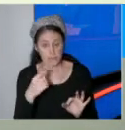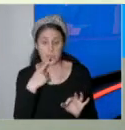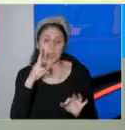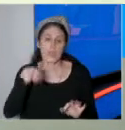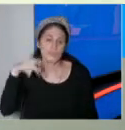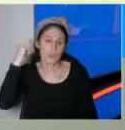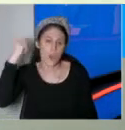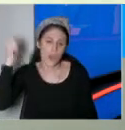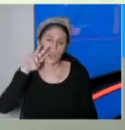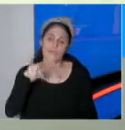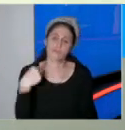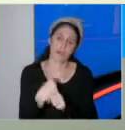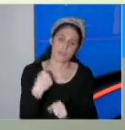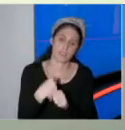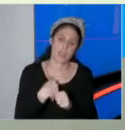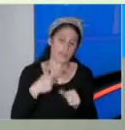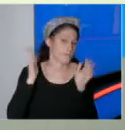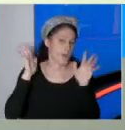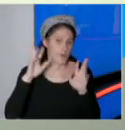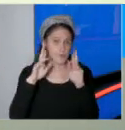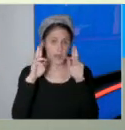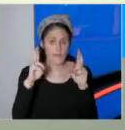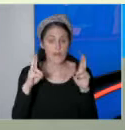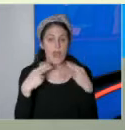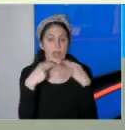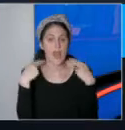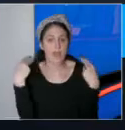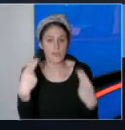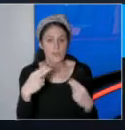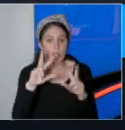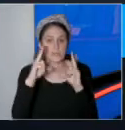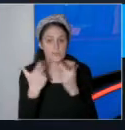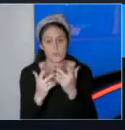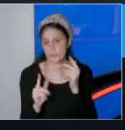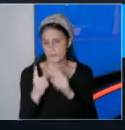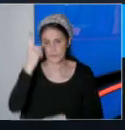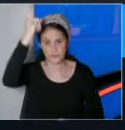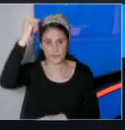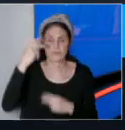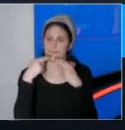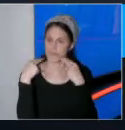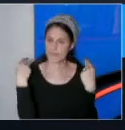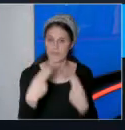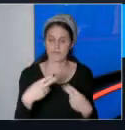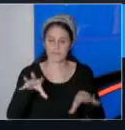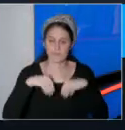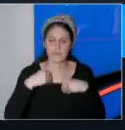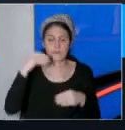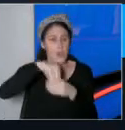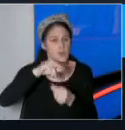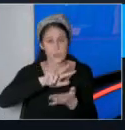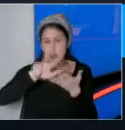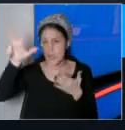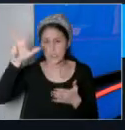בבקשה. אני מאוד מאוד מקווה שההיענות של הציבור תהיה גבוהה, ואז אנחנו יכולים באמת תוך 3 חודשים